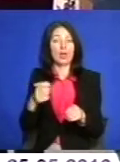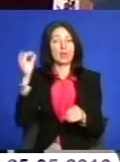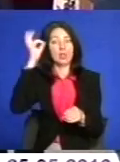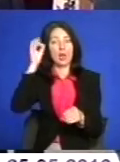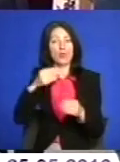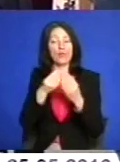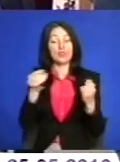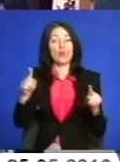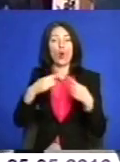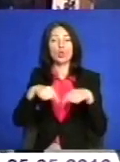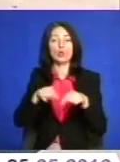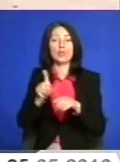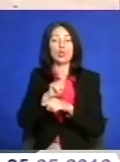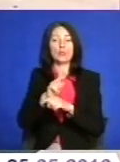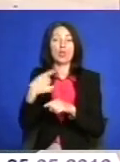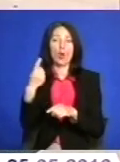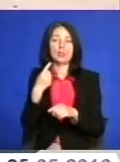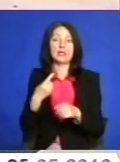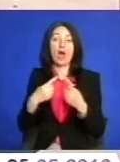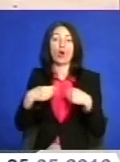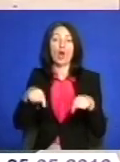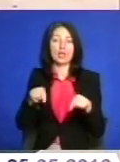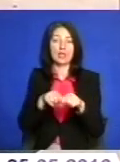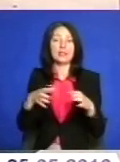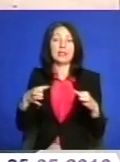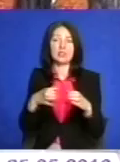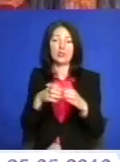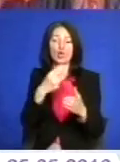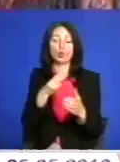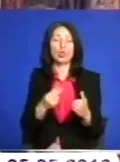організовує Тернопільська обласна організація «Спілки художників України».